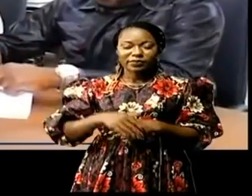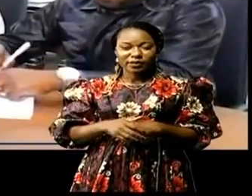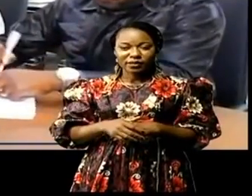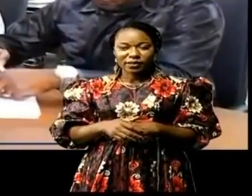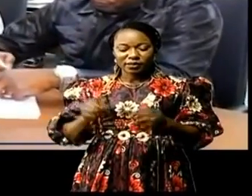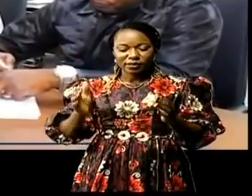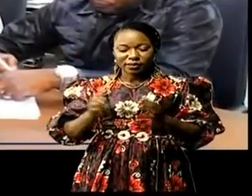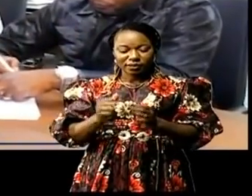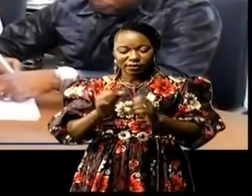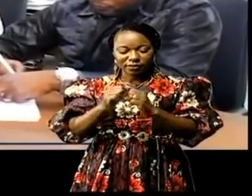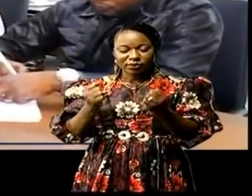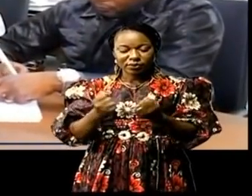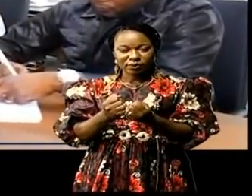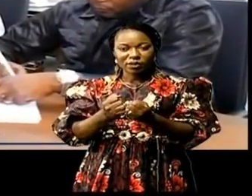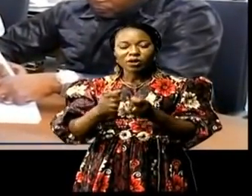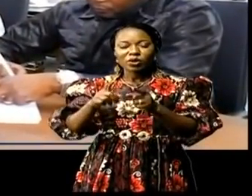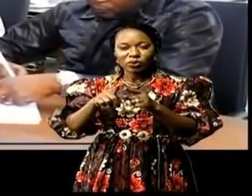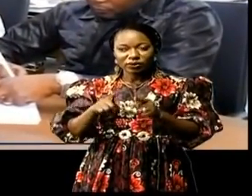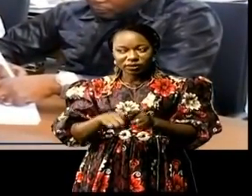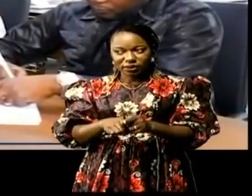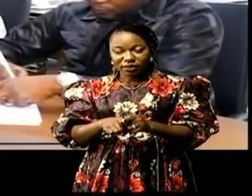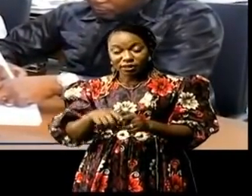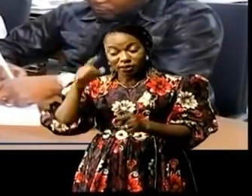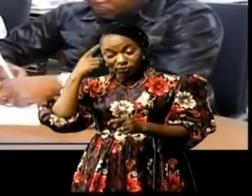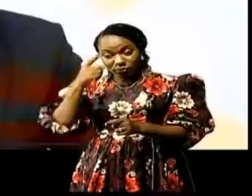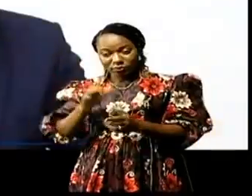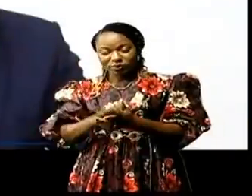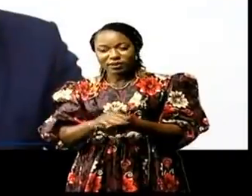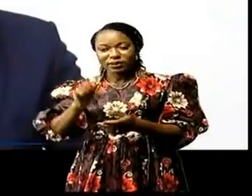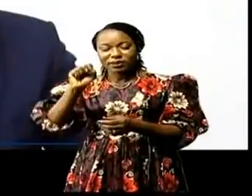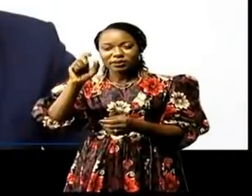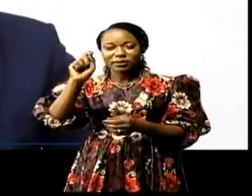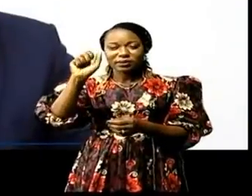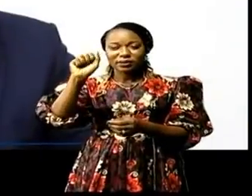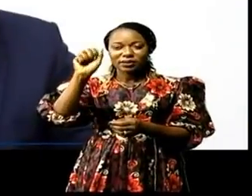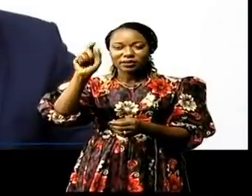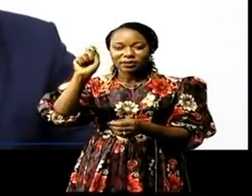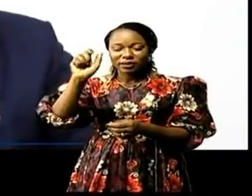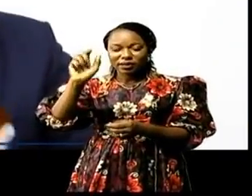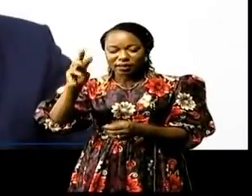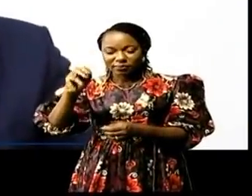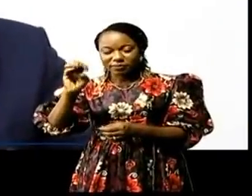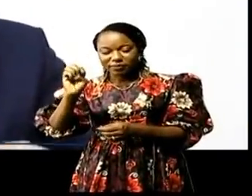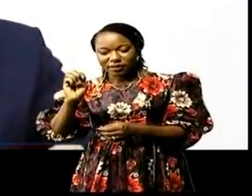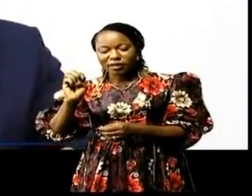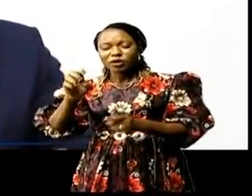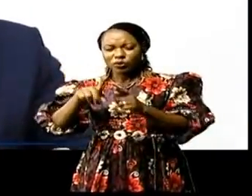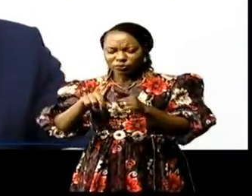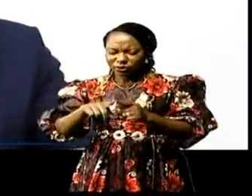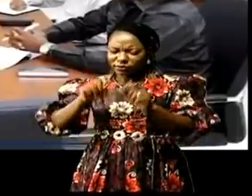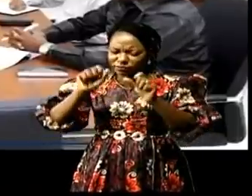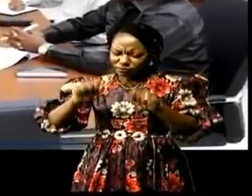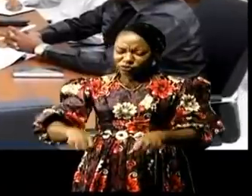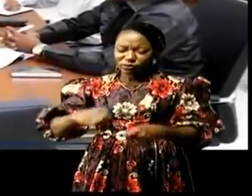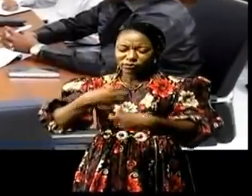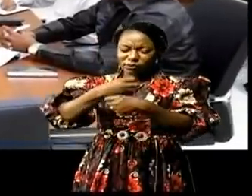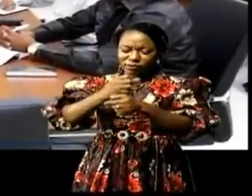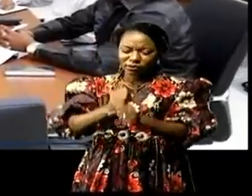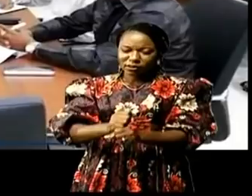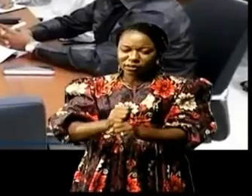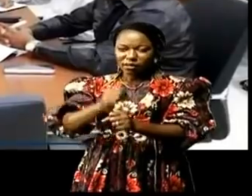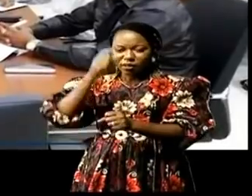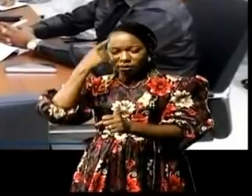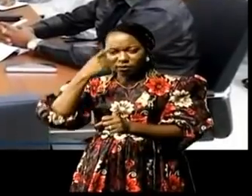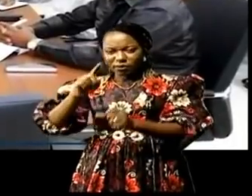et moyennes entreprises, notamment le start-up, l'artisanat, ainsi que la possibilité de créer des parcs industriels